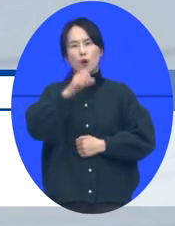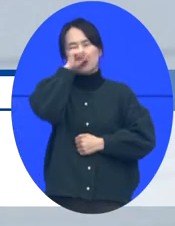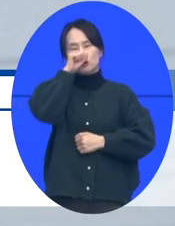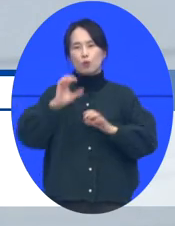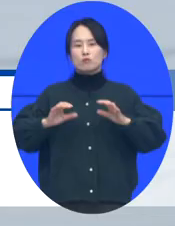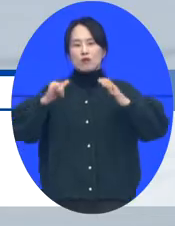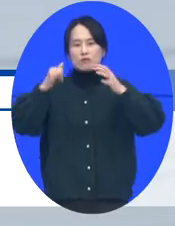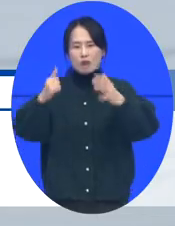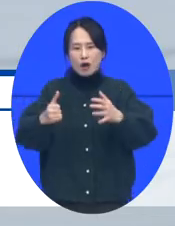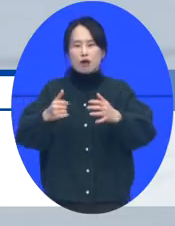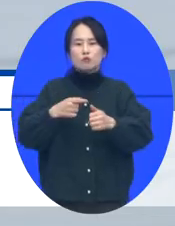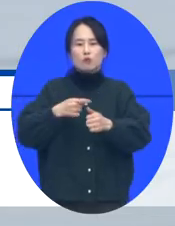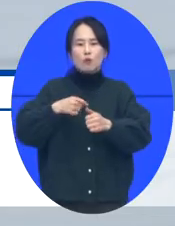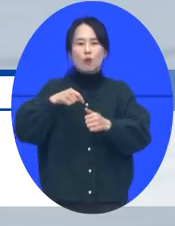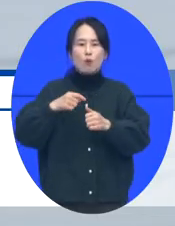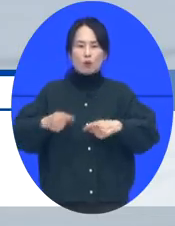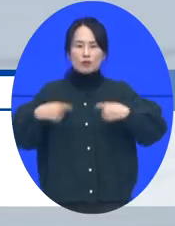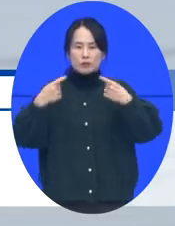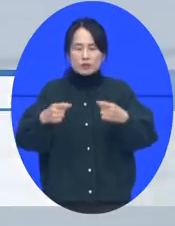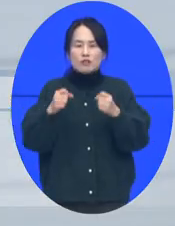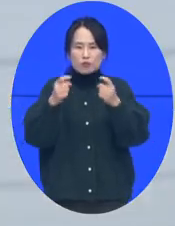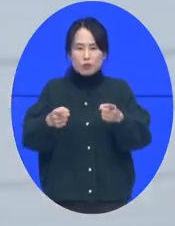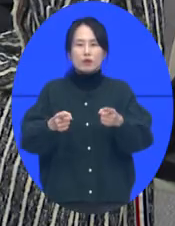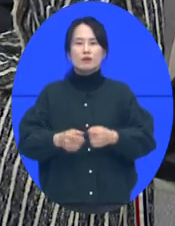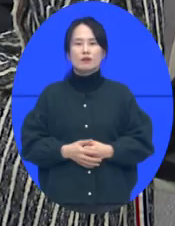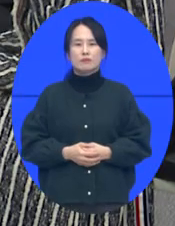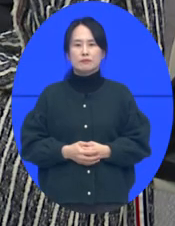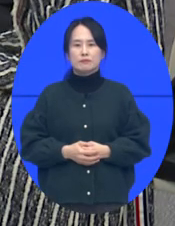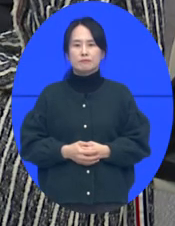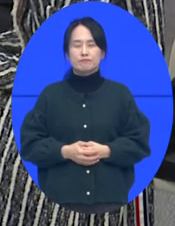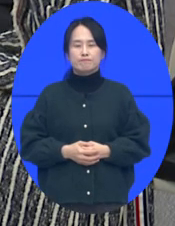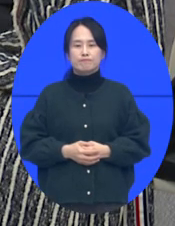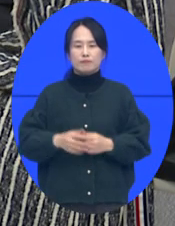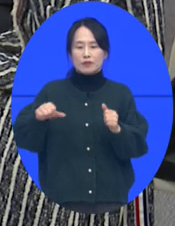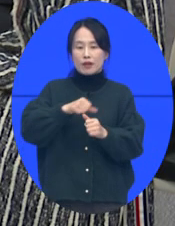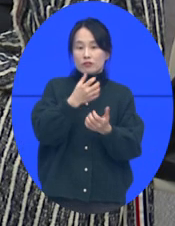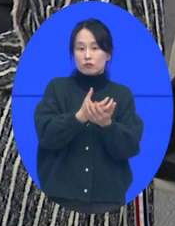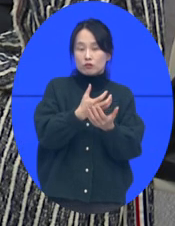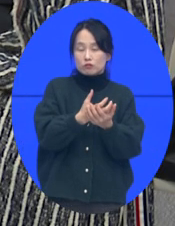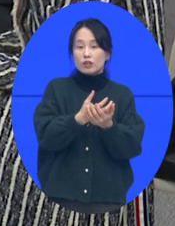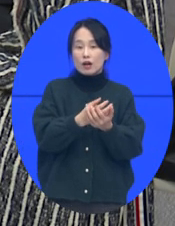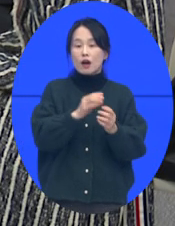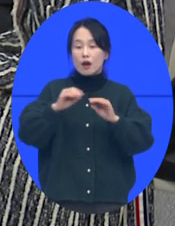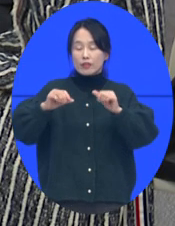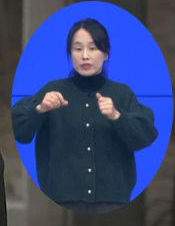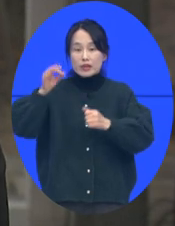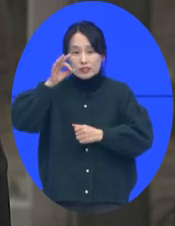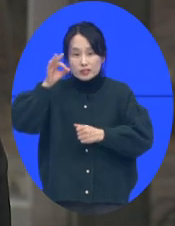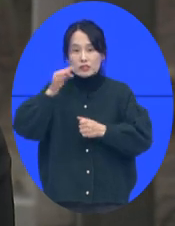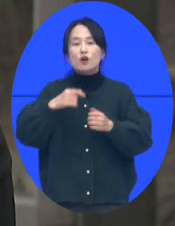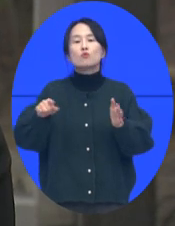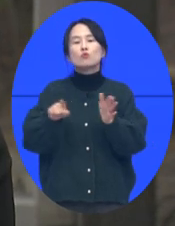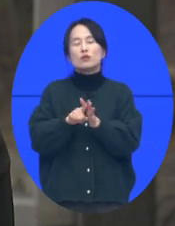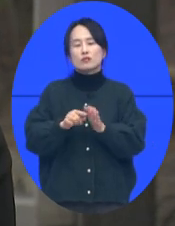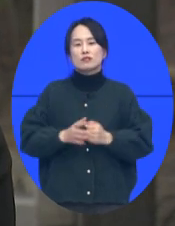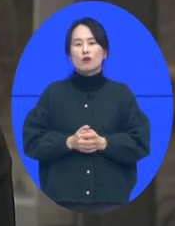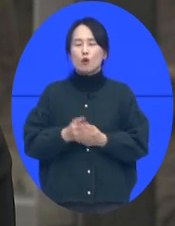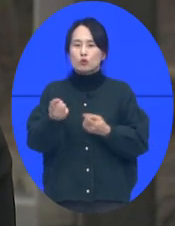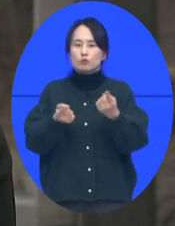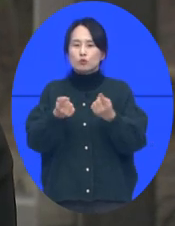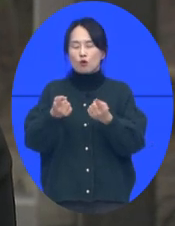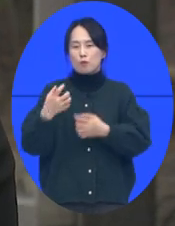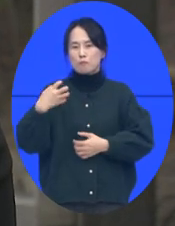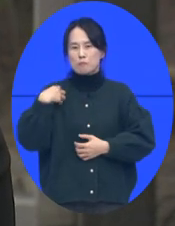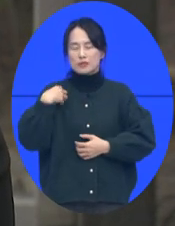좋은 인류로 나가는 동참하는 그런 계기가 됐습니다. 도는 행정 절차와 부지 발굴을 돕고 기관사 이견이 발생하면